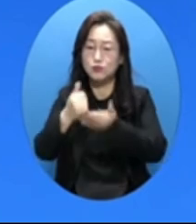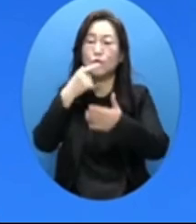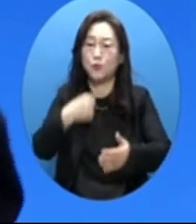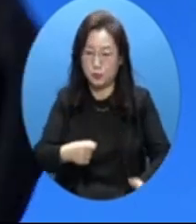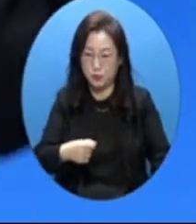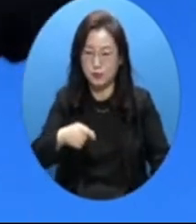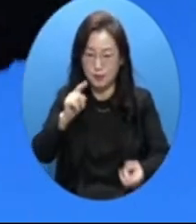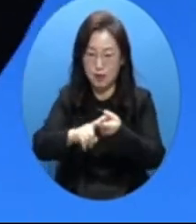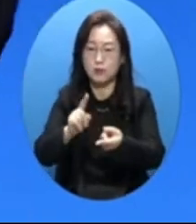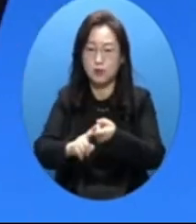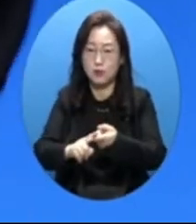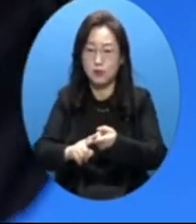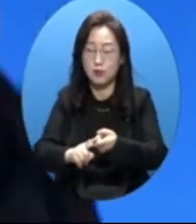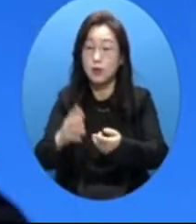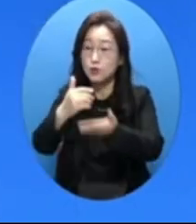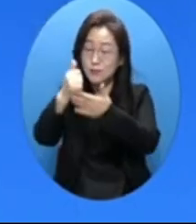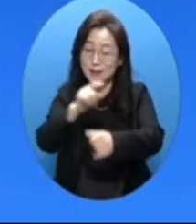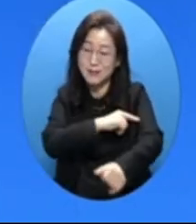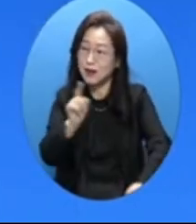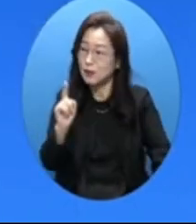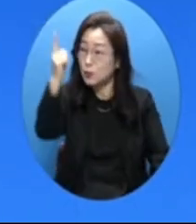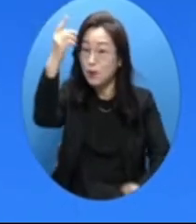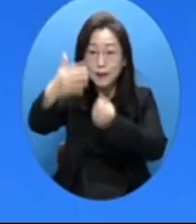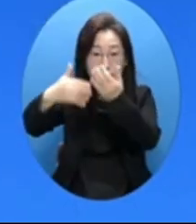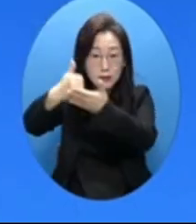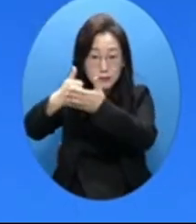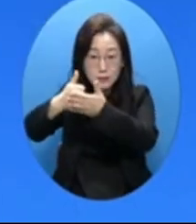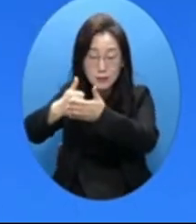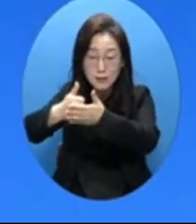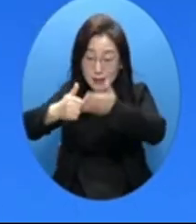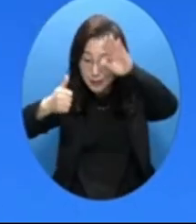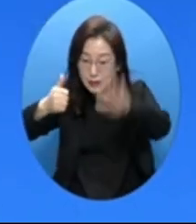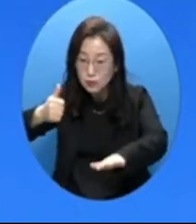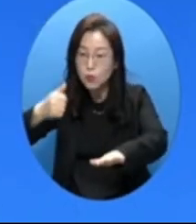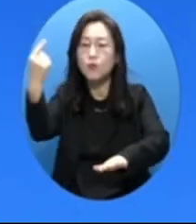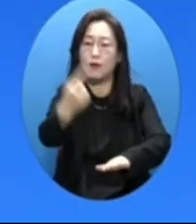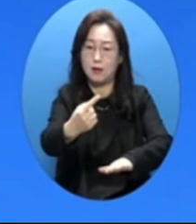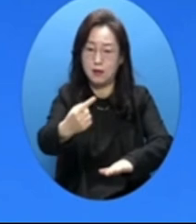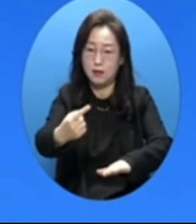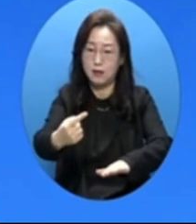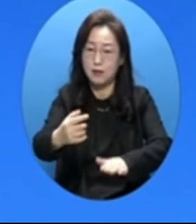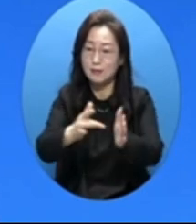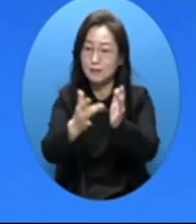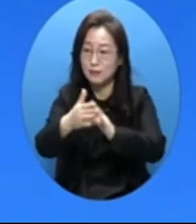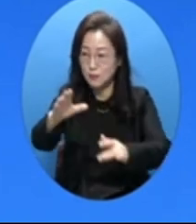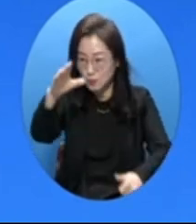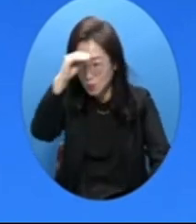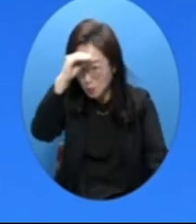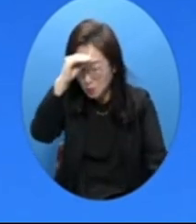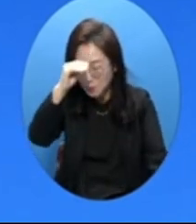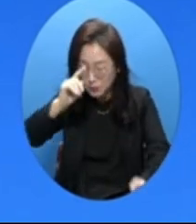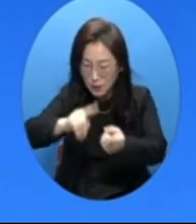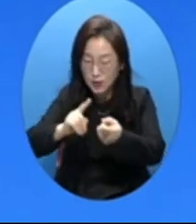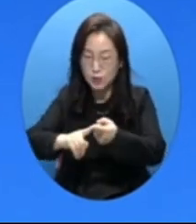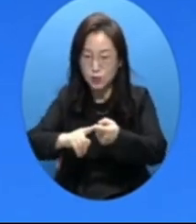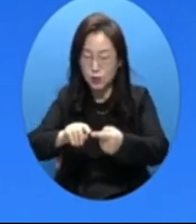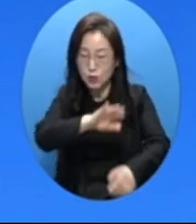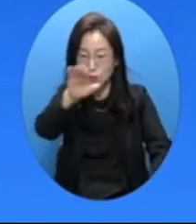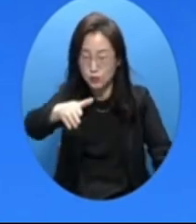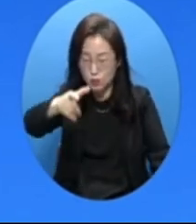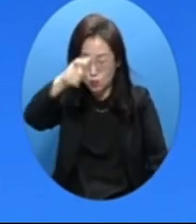주님이 가장 높으신 분이 가장 낮아지셨기 때문에 우리도 주님을 본받아서 우리의 고집과 교만을